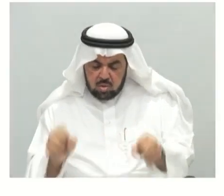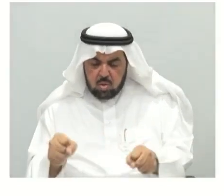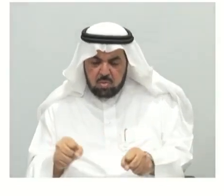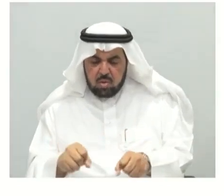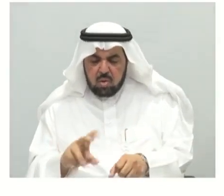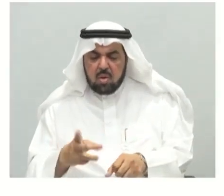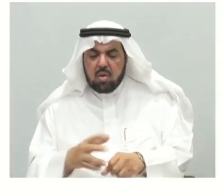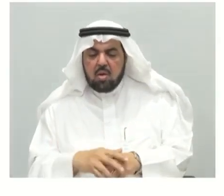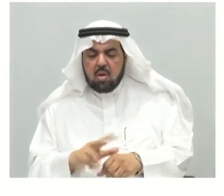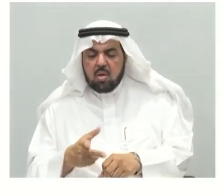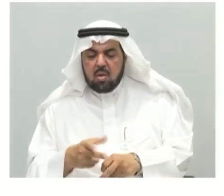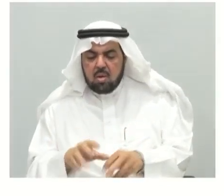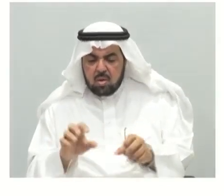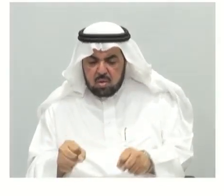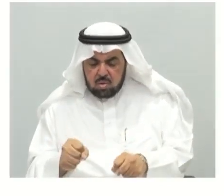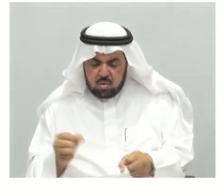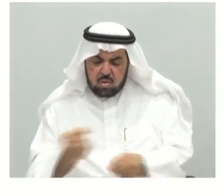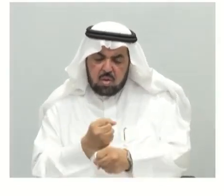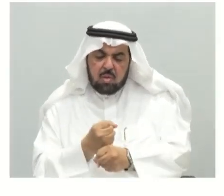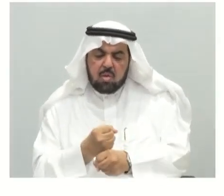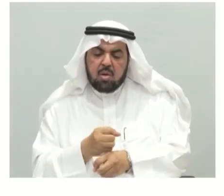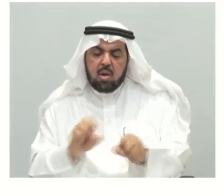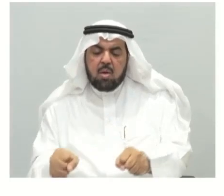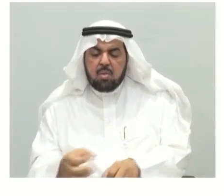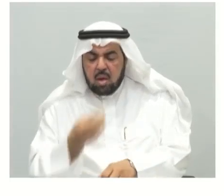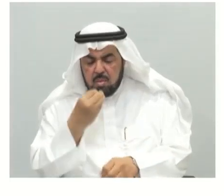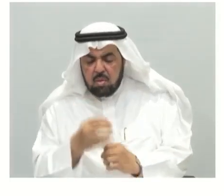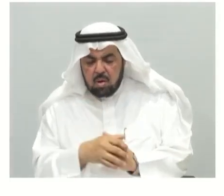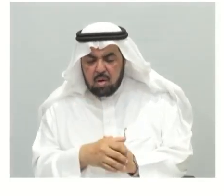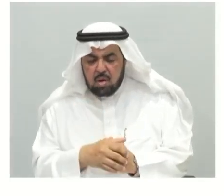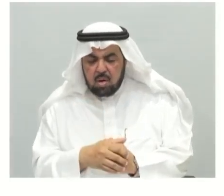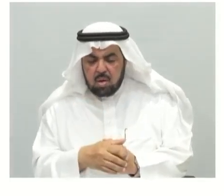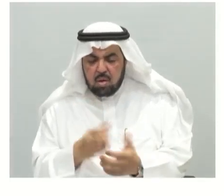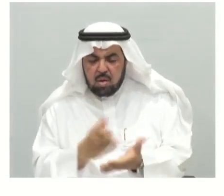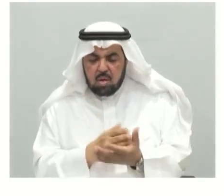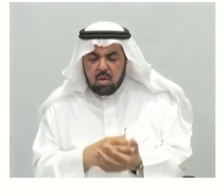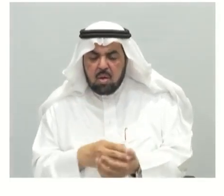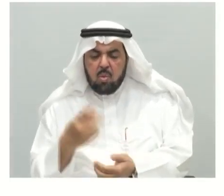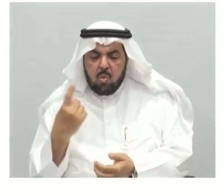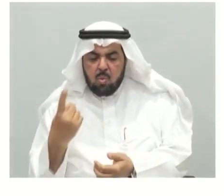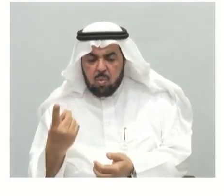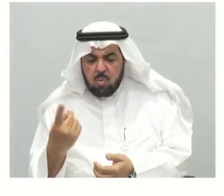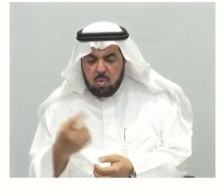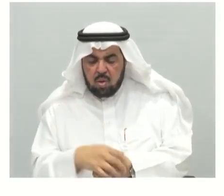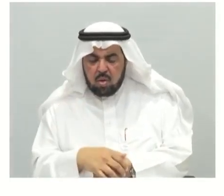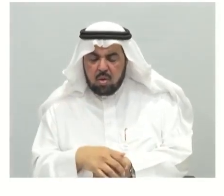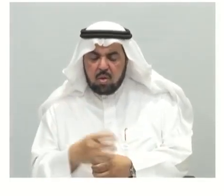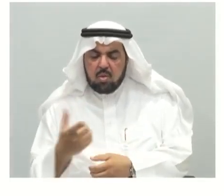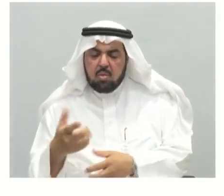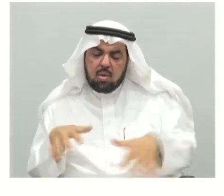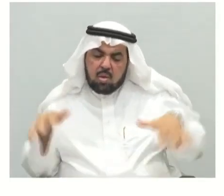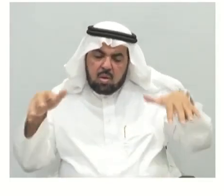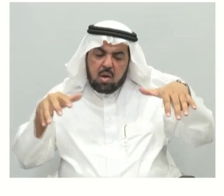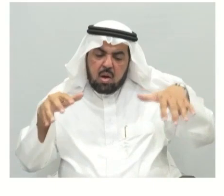تحورت بهذا الشكل واستخدمت للامساك بالغذاء وتحطيمه فنلاحظ الرقم واحد يشير الى